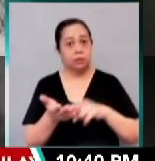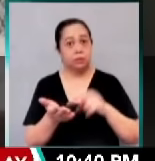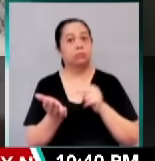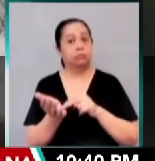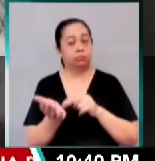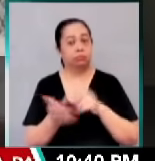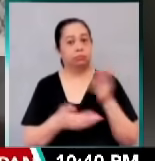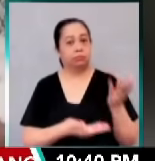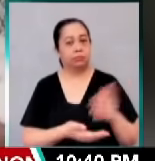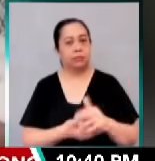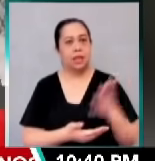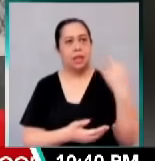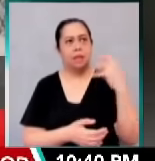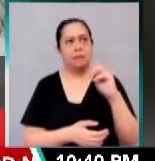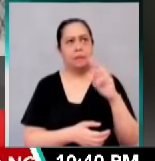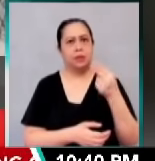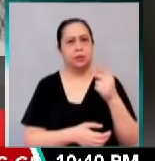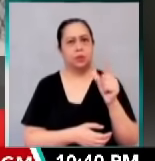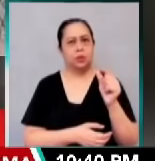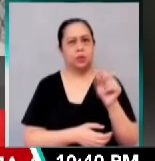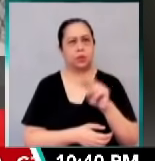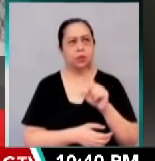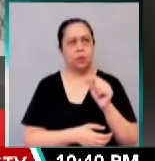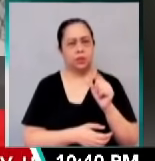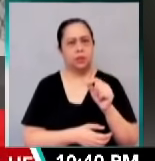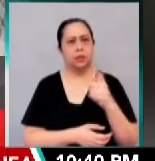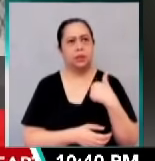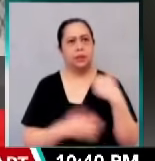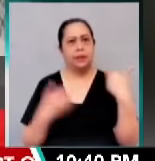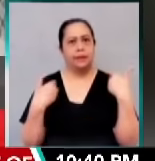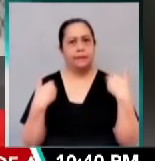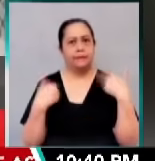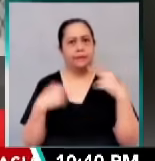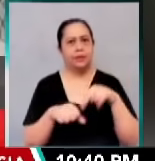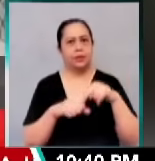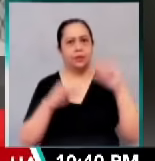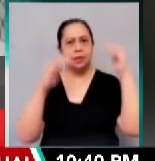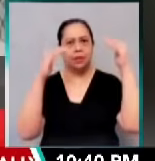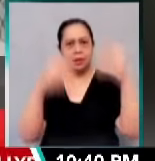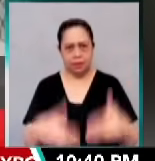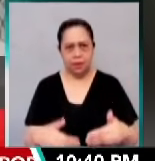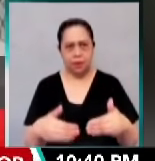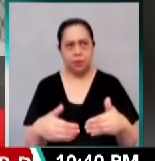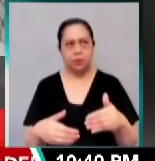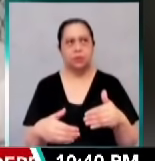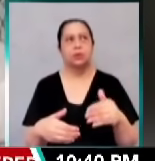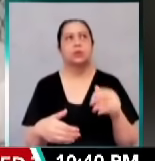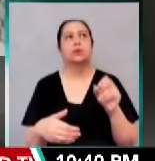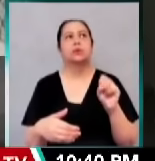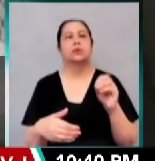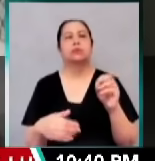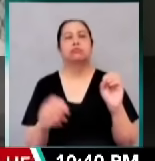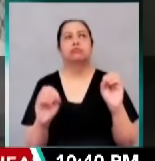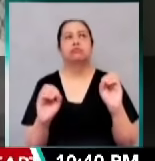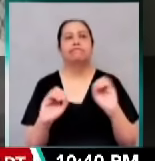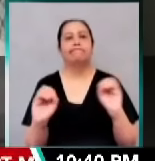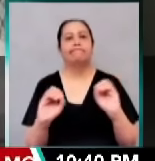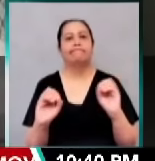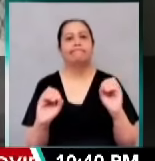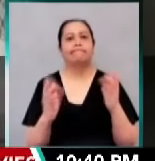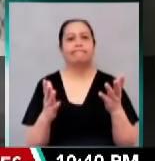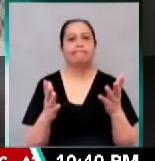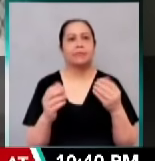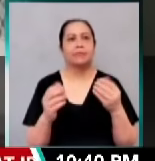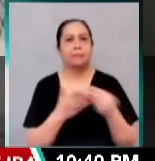March 2020, diba, nagkaroon ng national lockdown. So there was no way that we could purchase